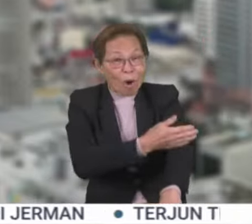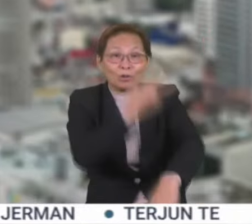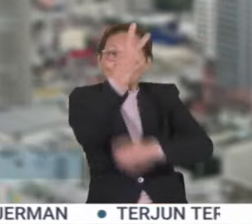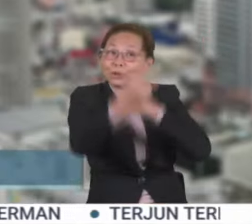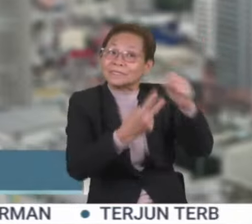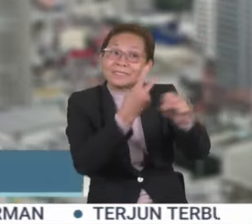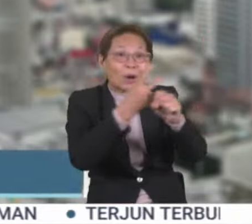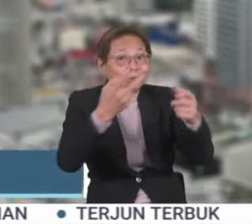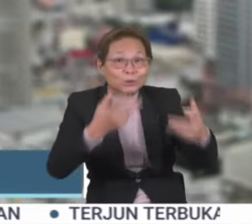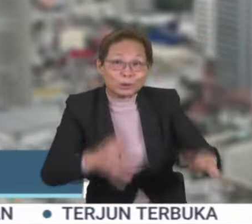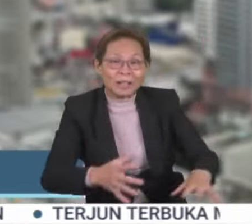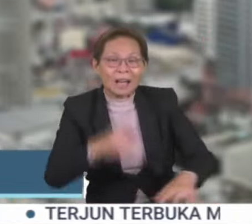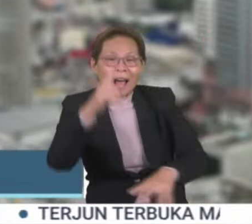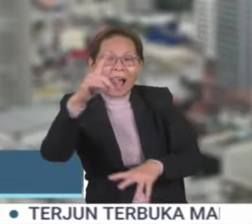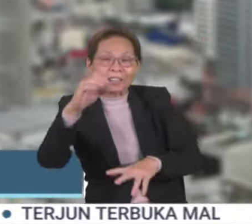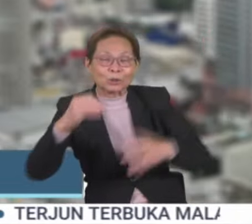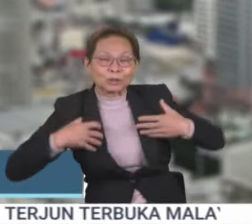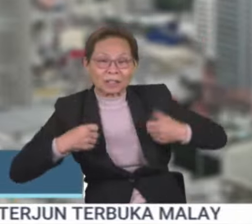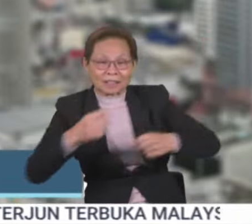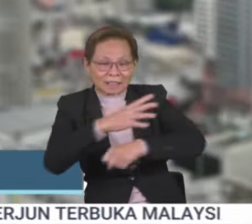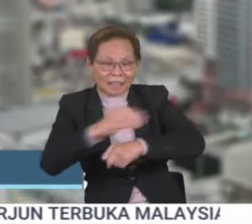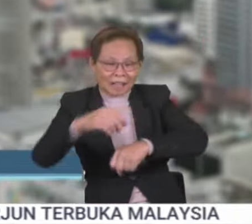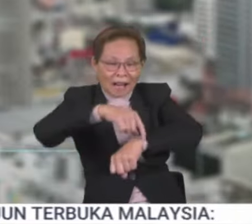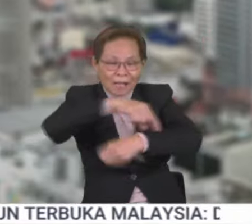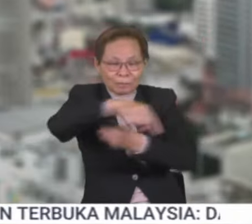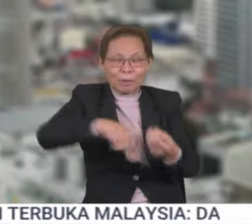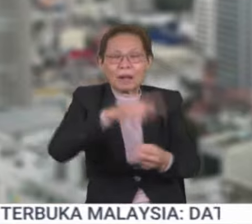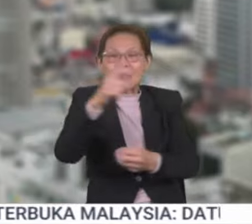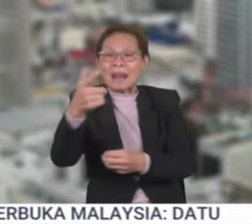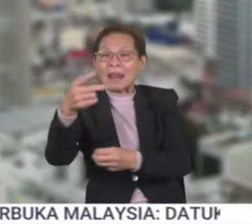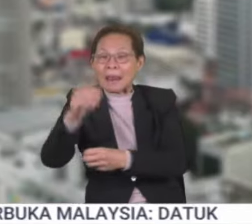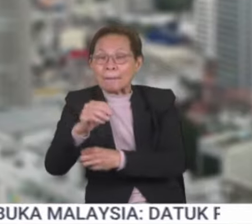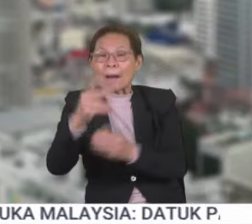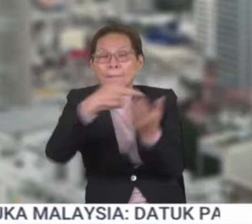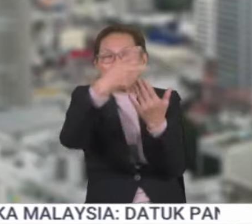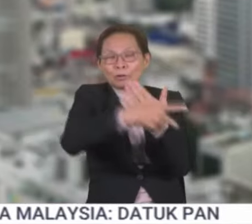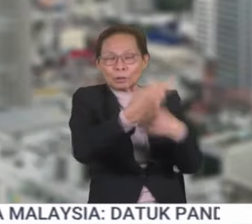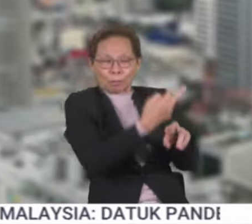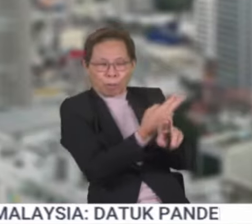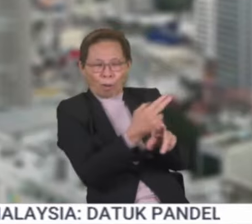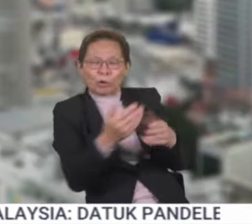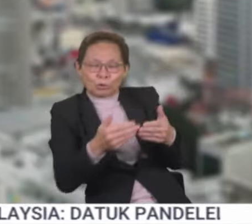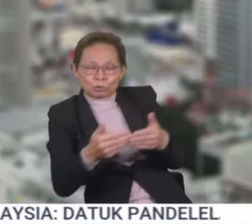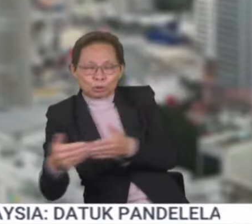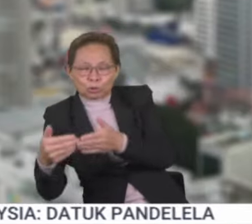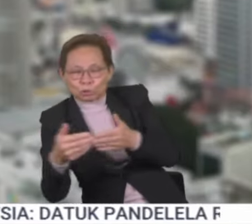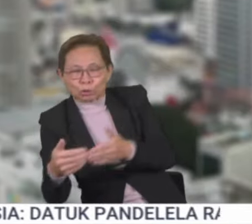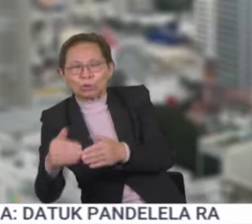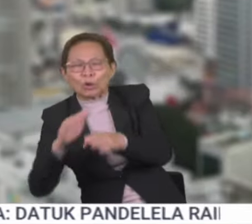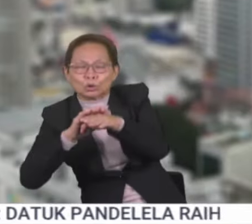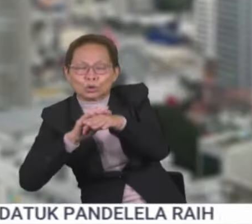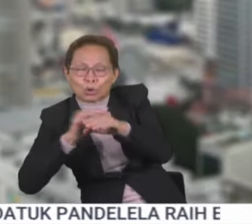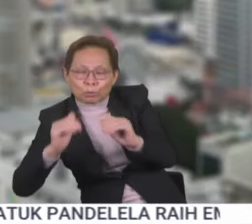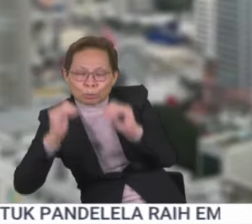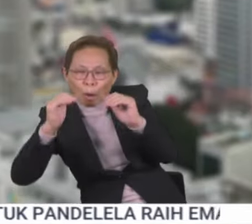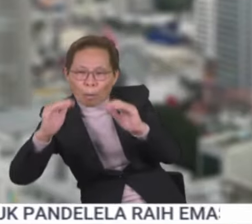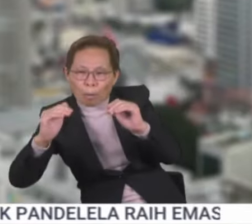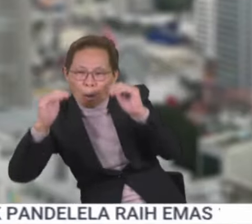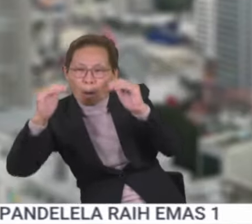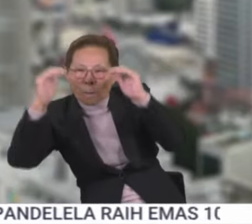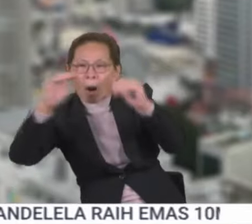du tahun exco kesihatan dan alam sekitar Ling tiansun berkata projek baik pulih akan diteruskan secara berperingkat